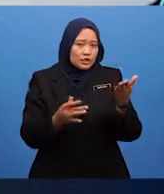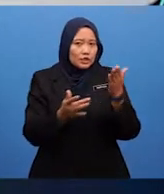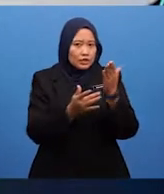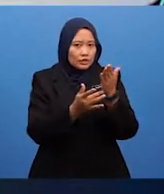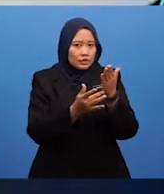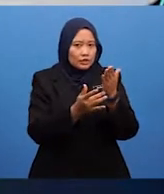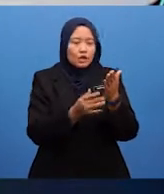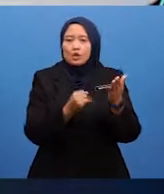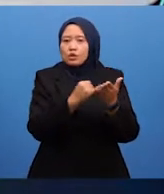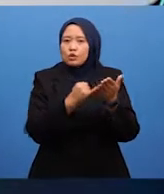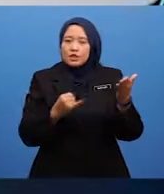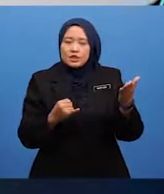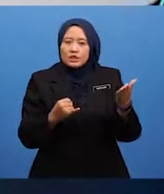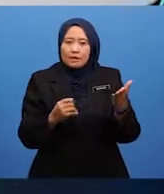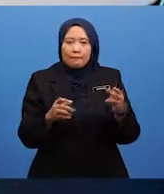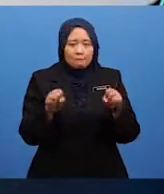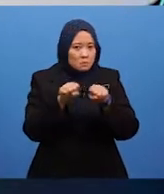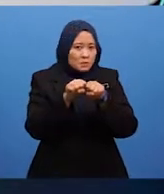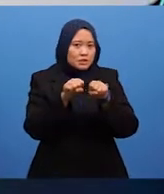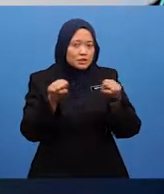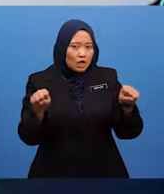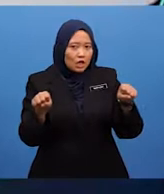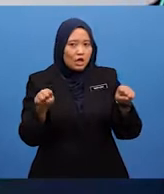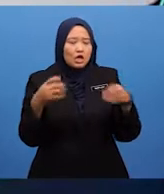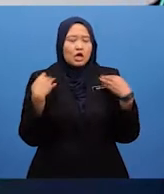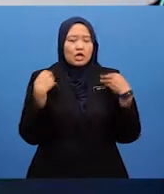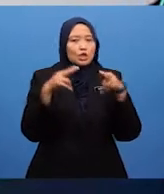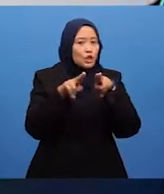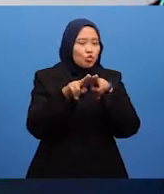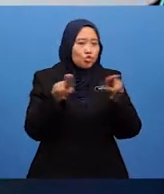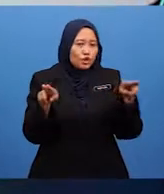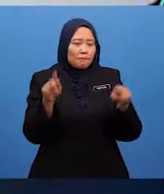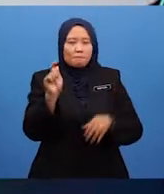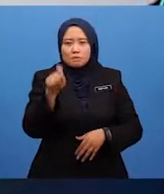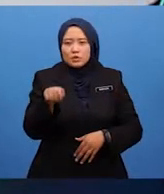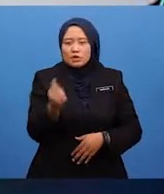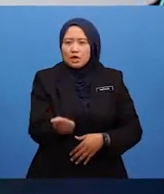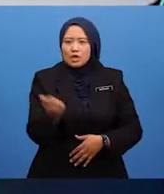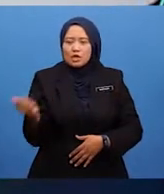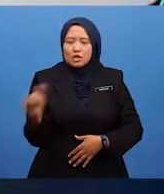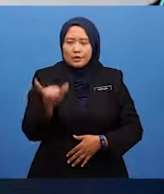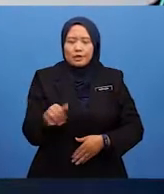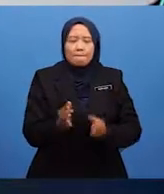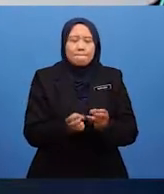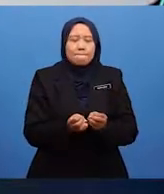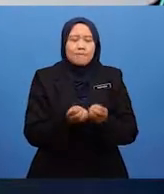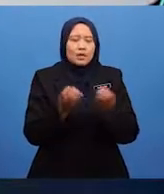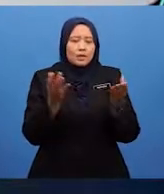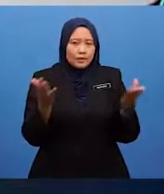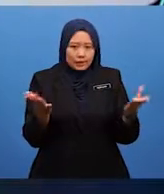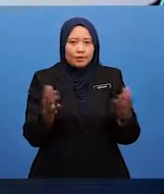rayes dan hak untuk mengajukan kisah teknik kelinci jadi saya saja yang sudah tidak sabar Mari kita lihat satu persatu